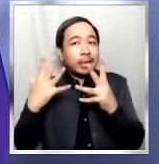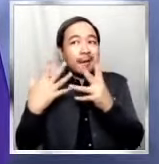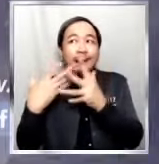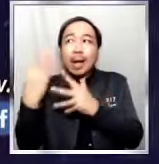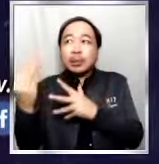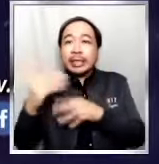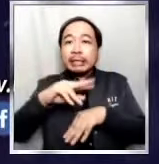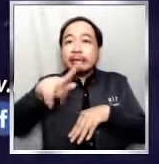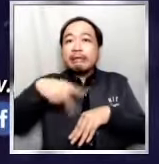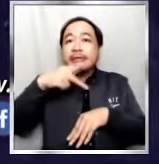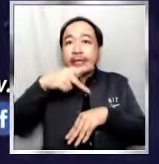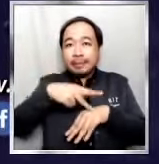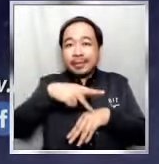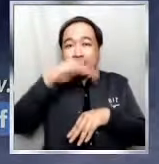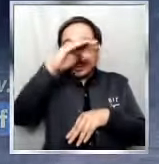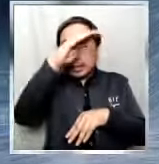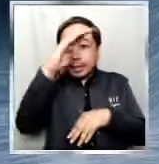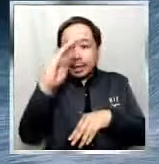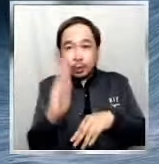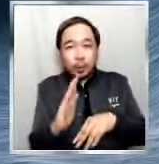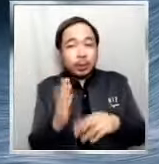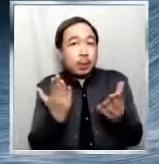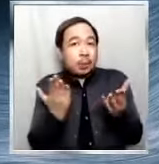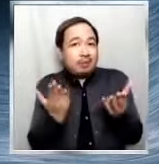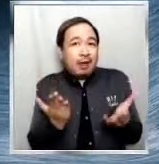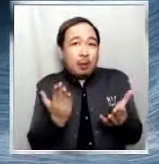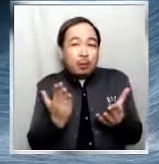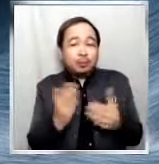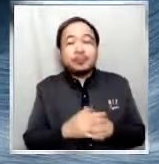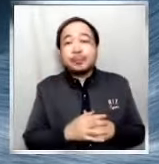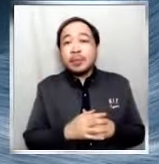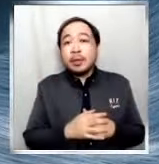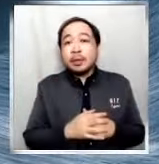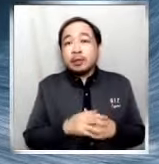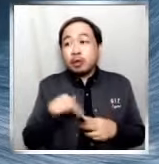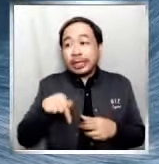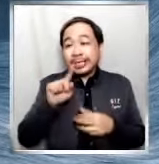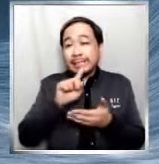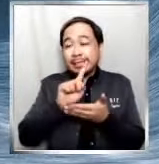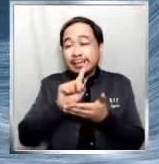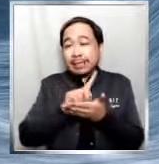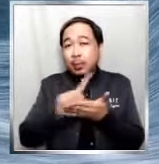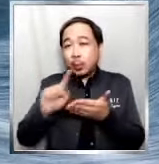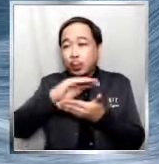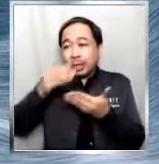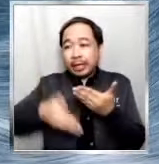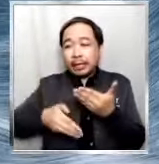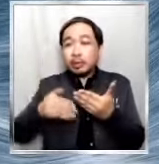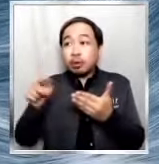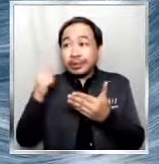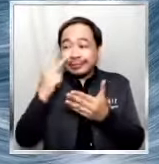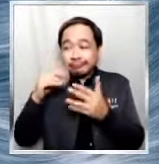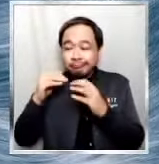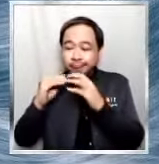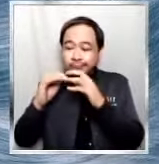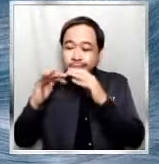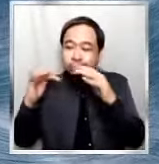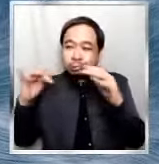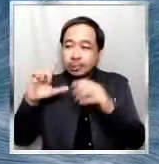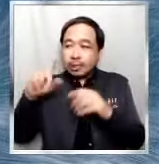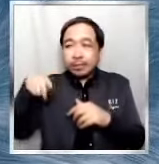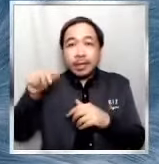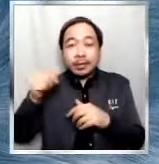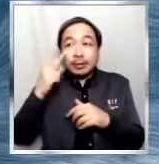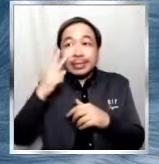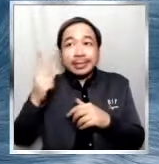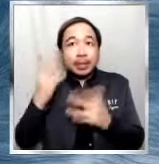yan sa PAGASA. At sakaling mabuo, posibleng palakasin nito ang hanging habagat habang kumikilos sa karagatan sa silangan ng